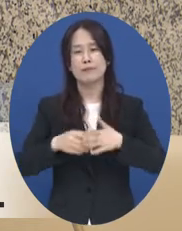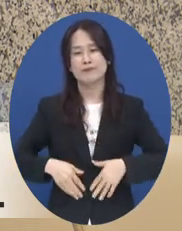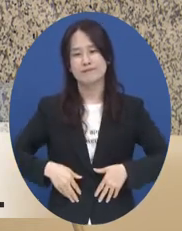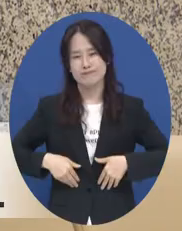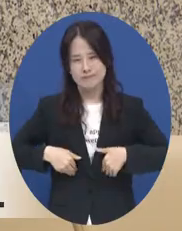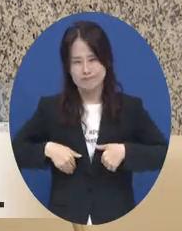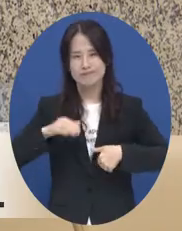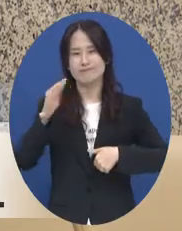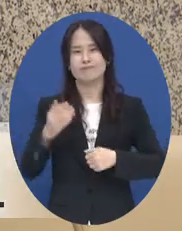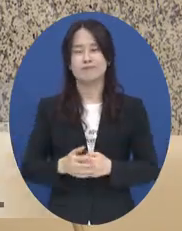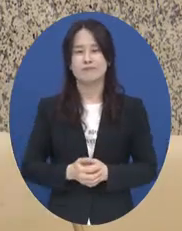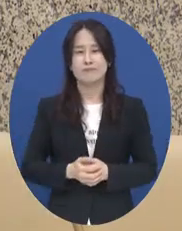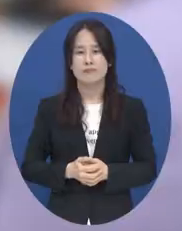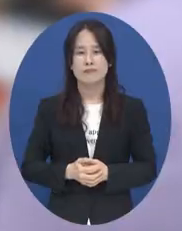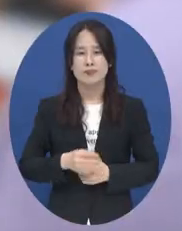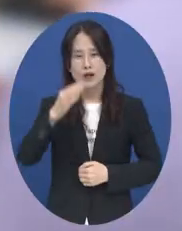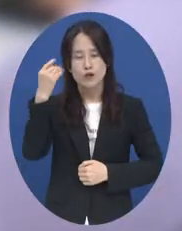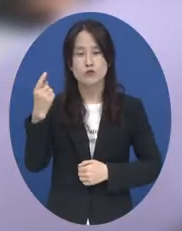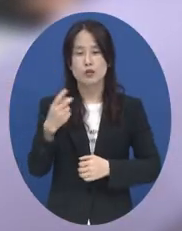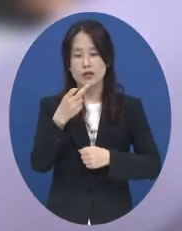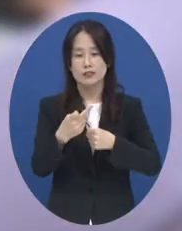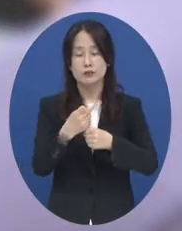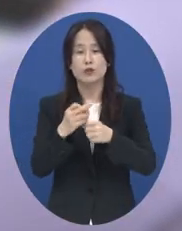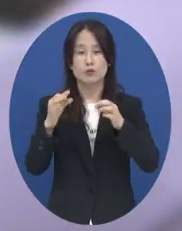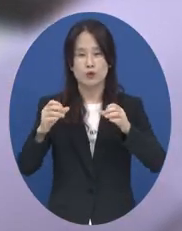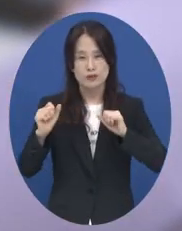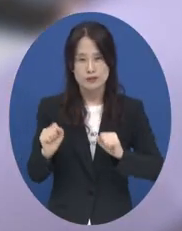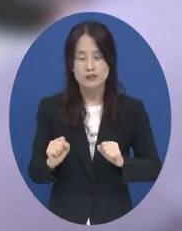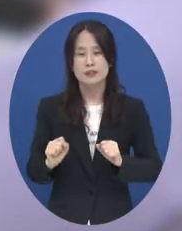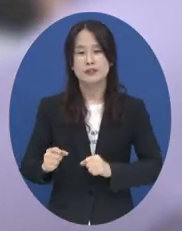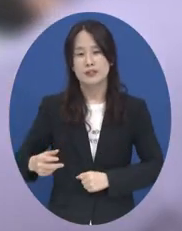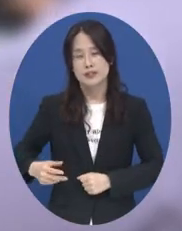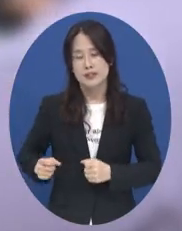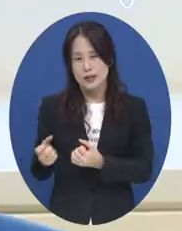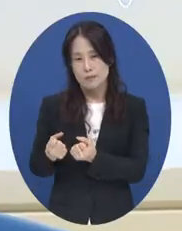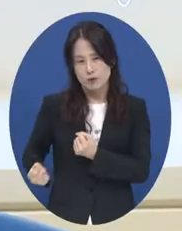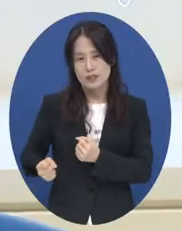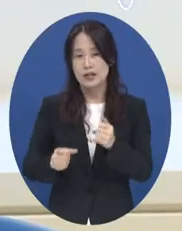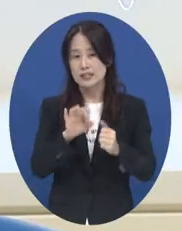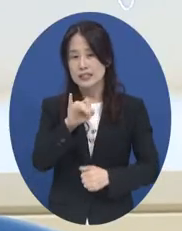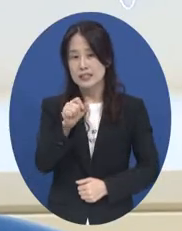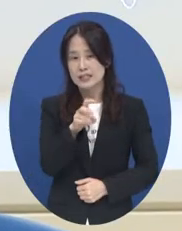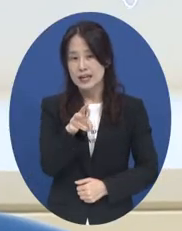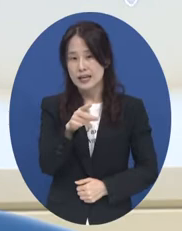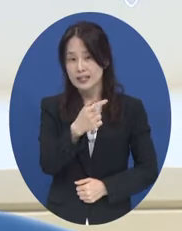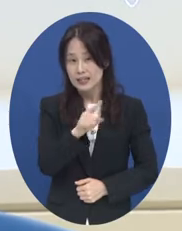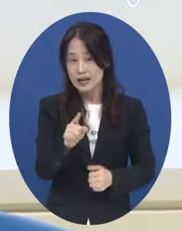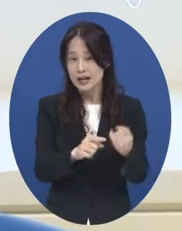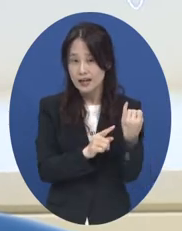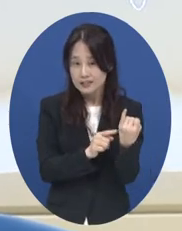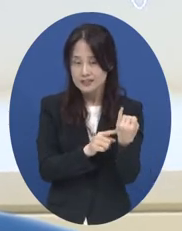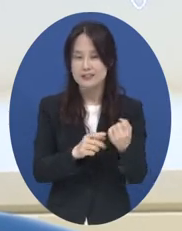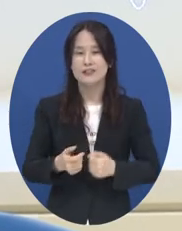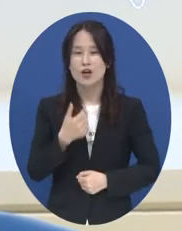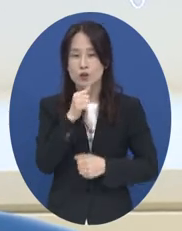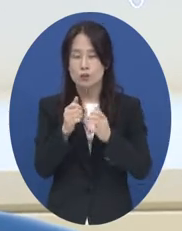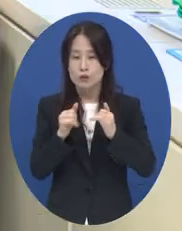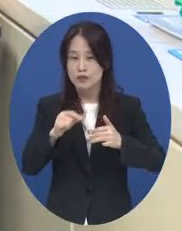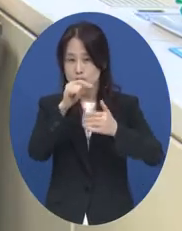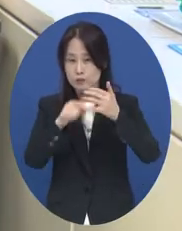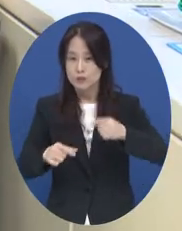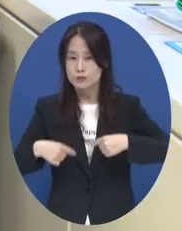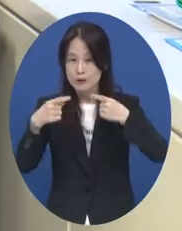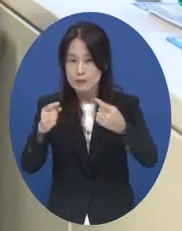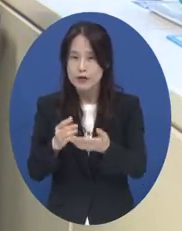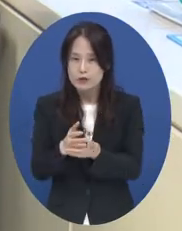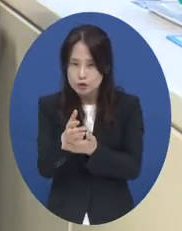말해주는 하나의 흔히 수록 한국의 12년간 거주하는 캄보디아 출신 이해와 씨는 경기도가 제공한 통 번역사